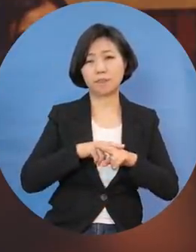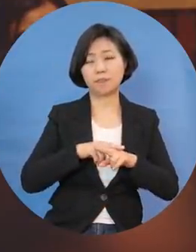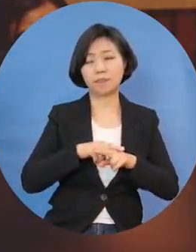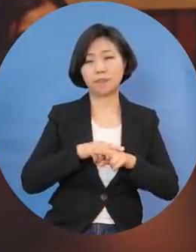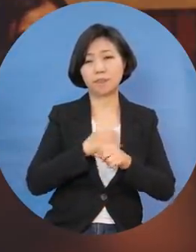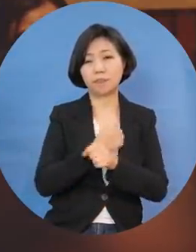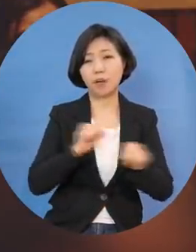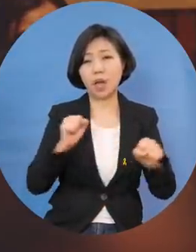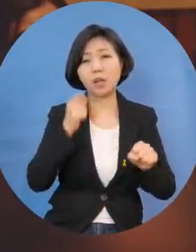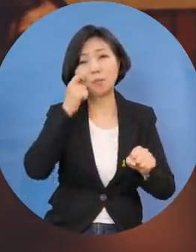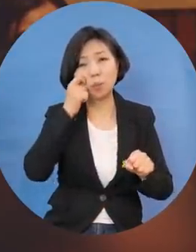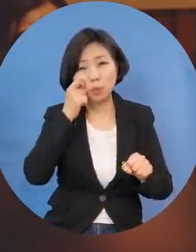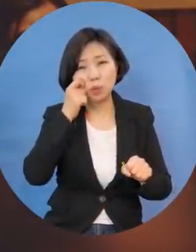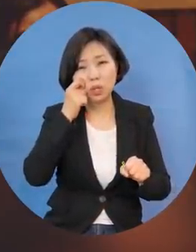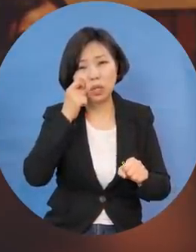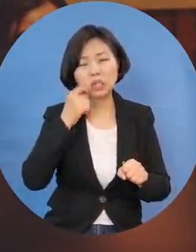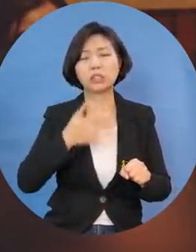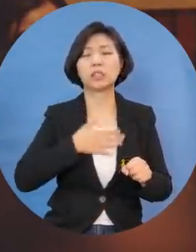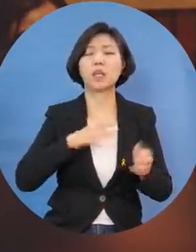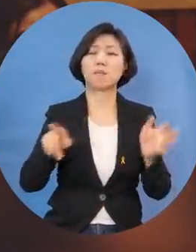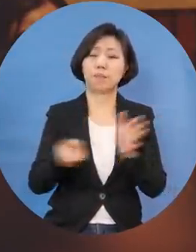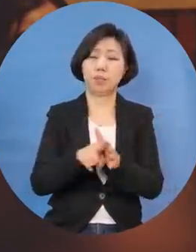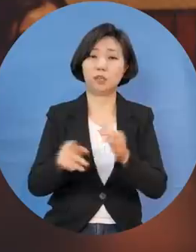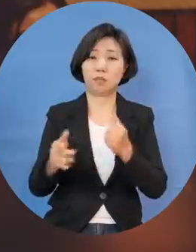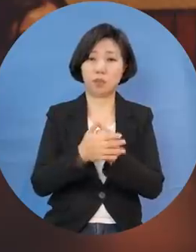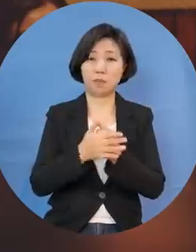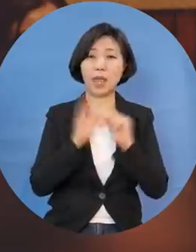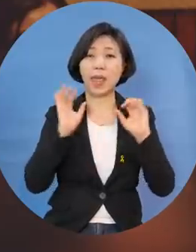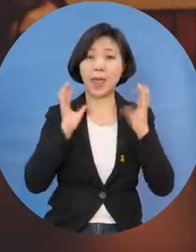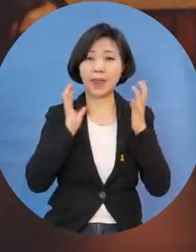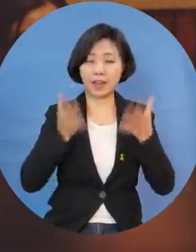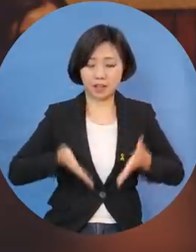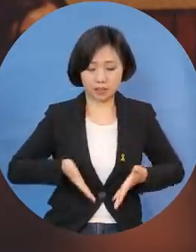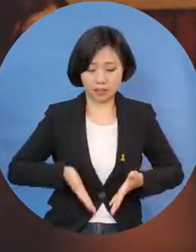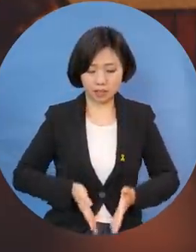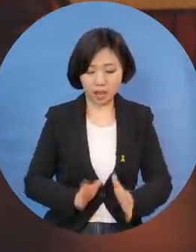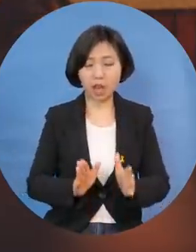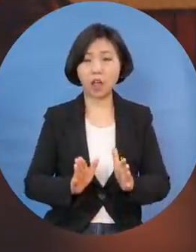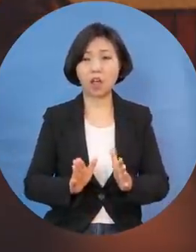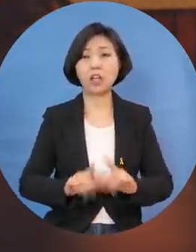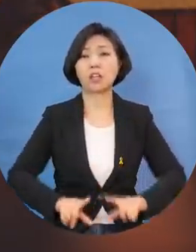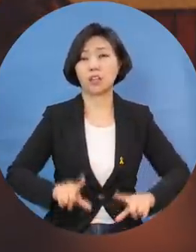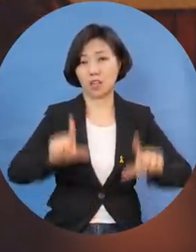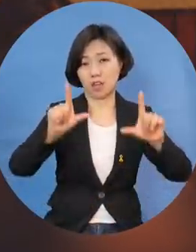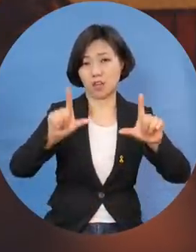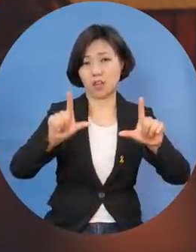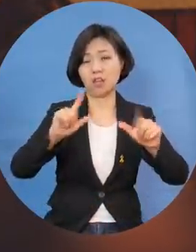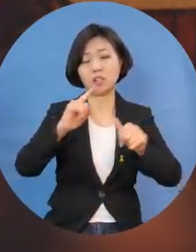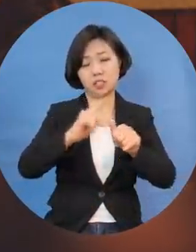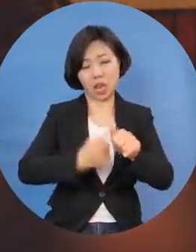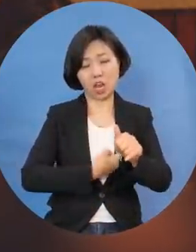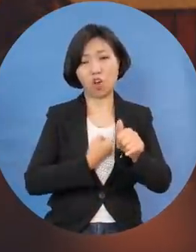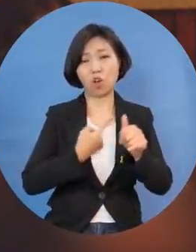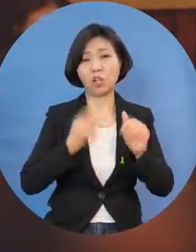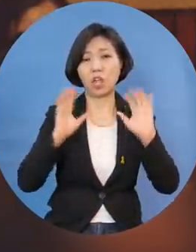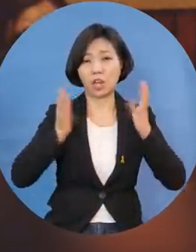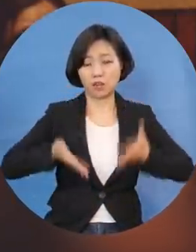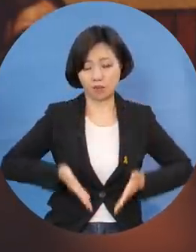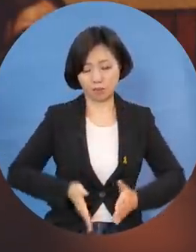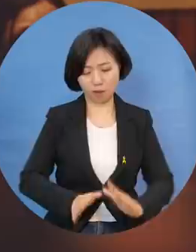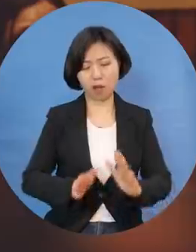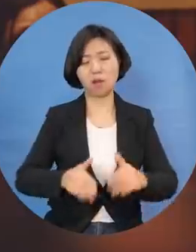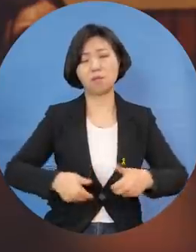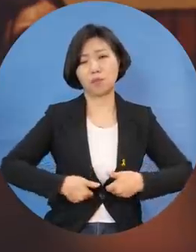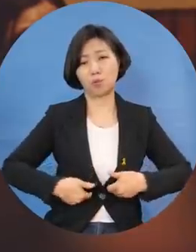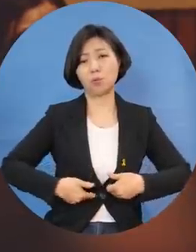이런 어리석은 믿음 때문에 어쨌든 아이가 자기가 나올 날은, 때가 돼서